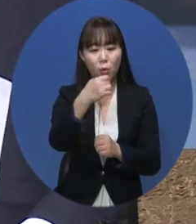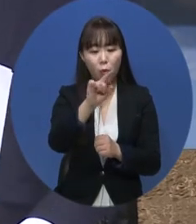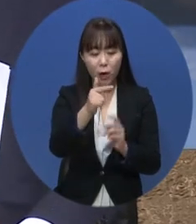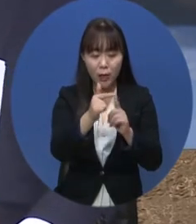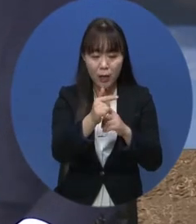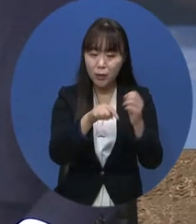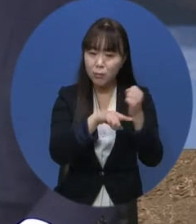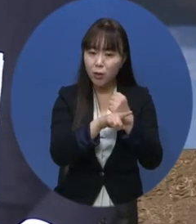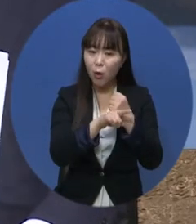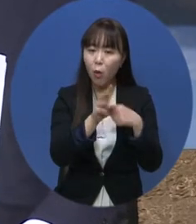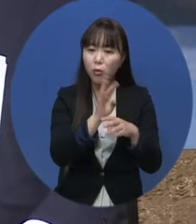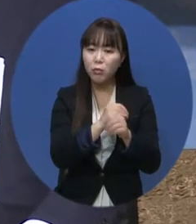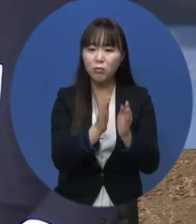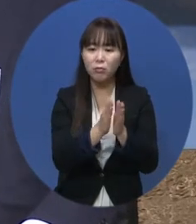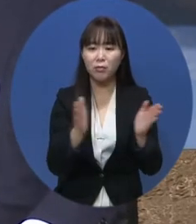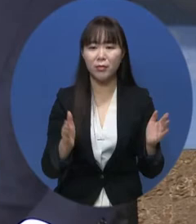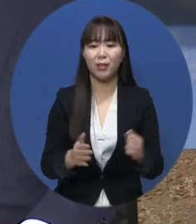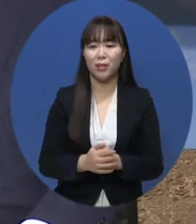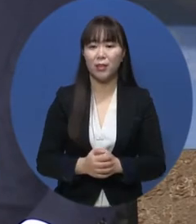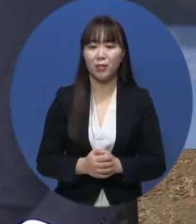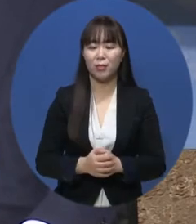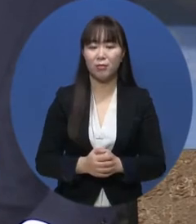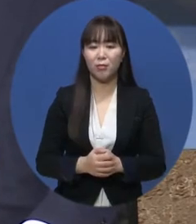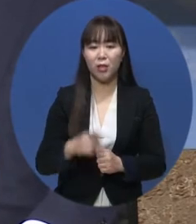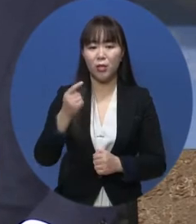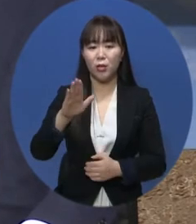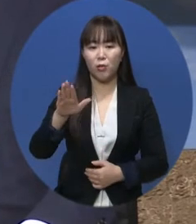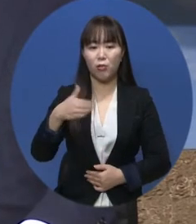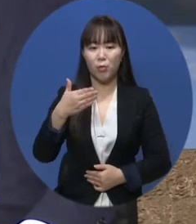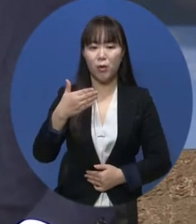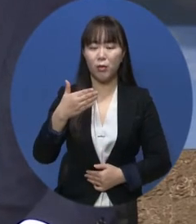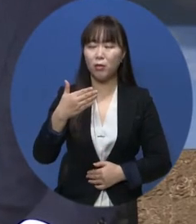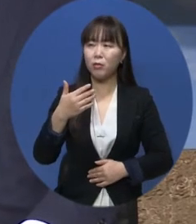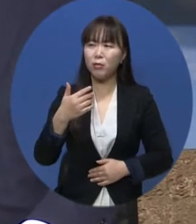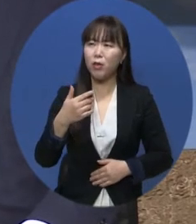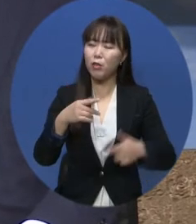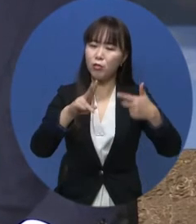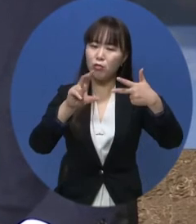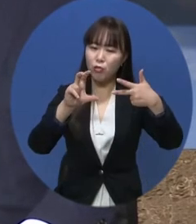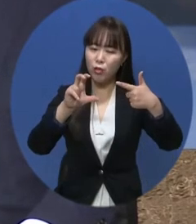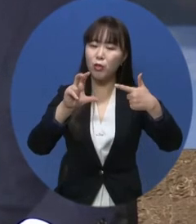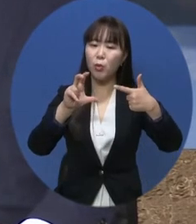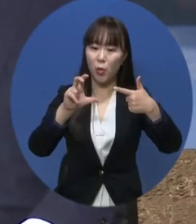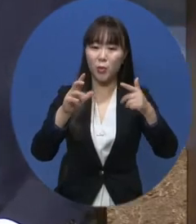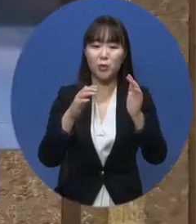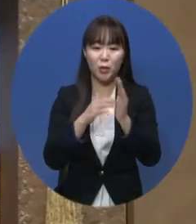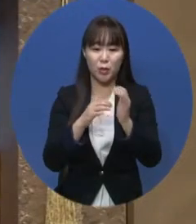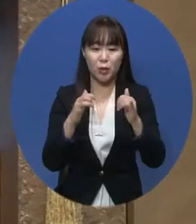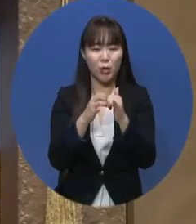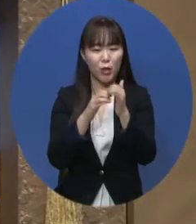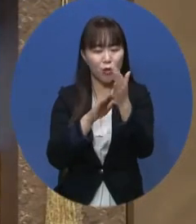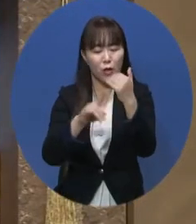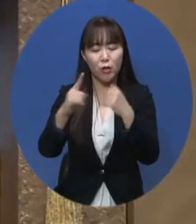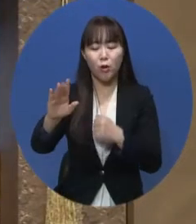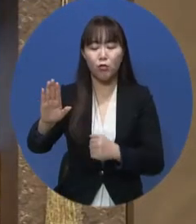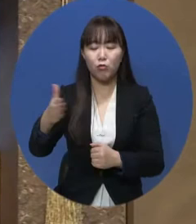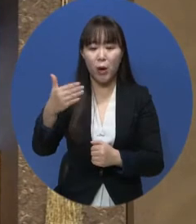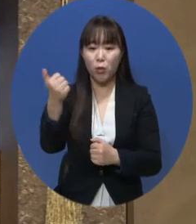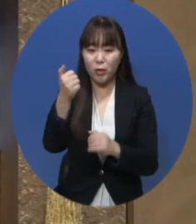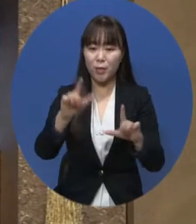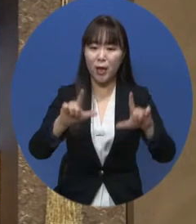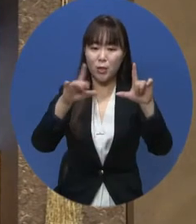들어왔나요? 우리나라에는 이제 전쟁 이후에 네. 6.25 전쟁 이후에 1950년대